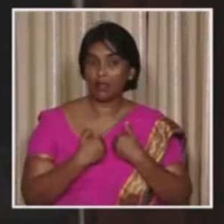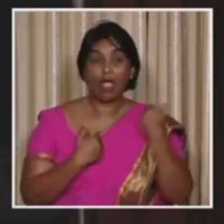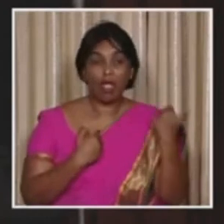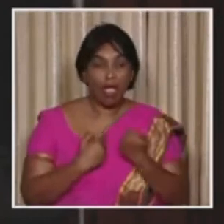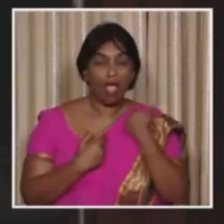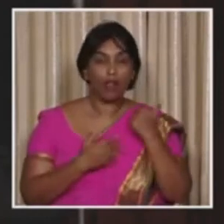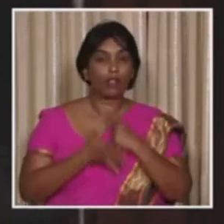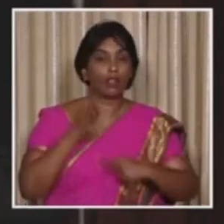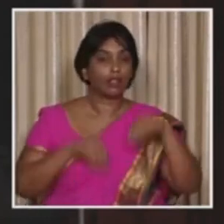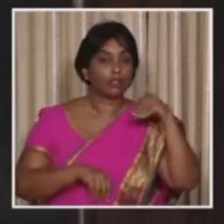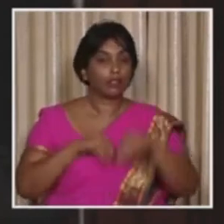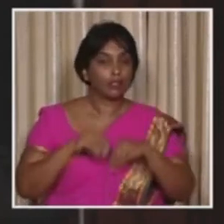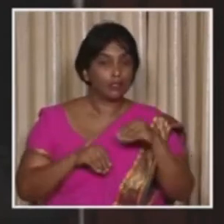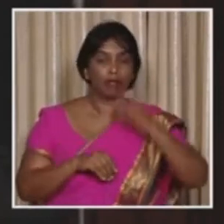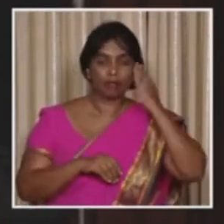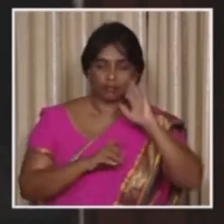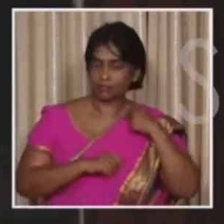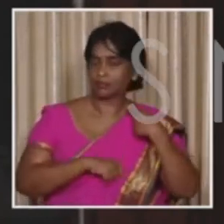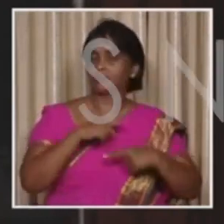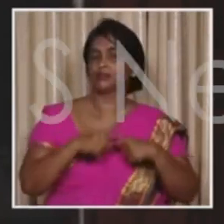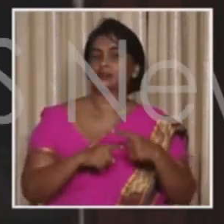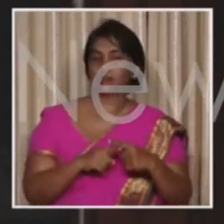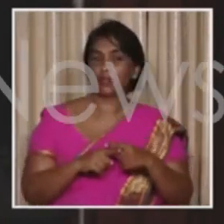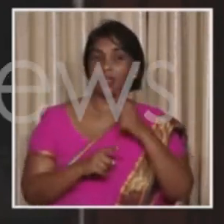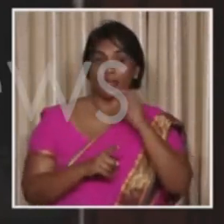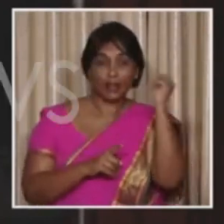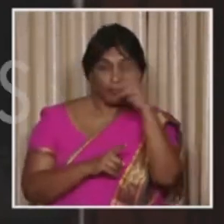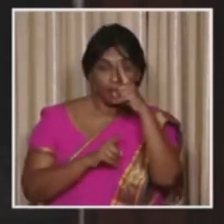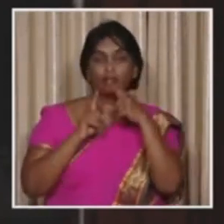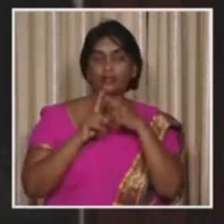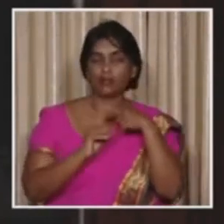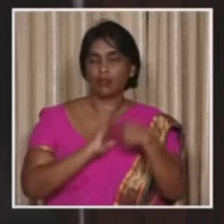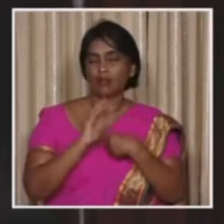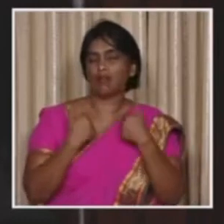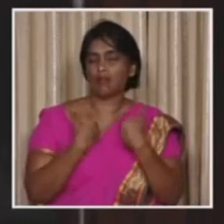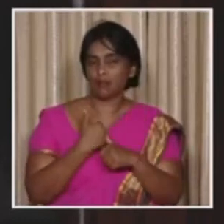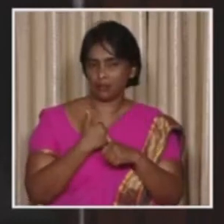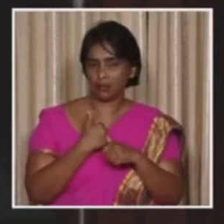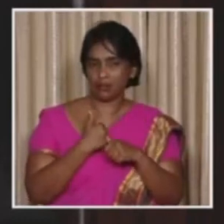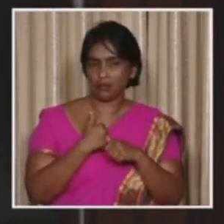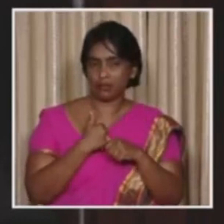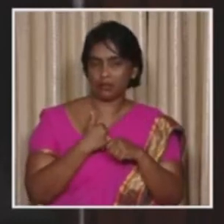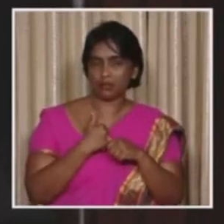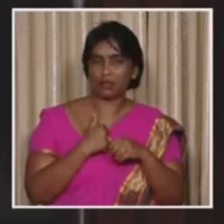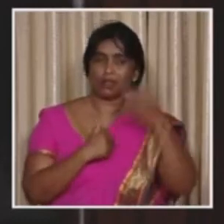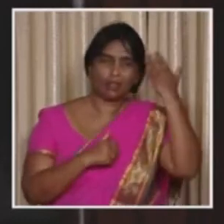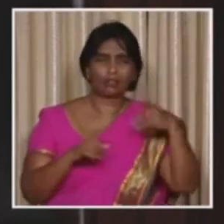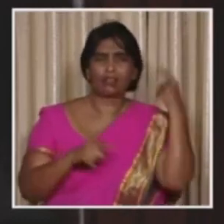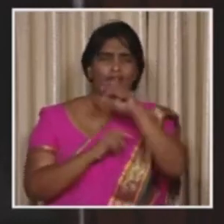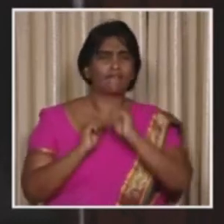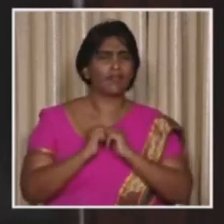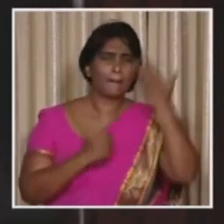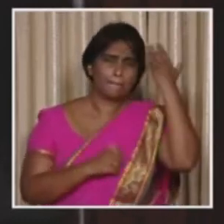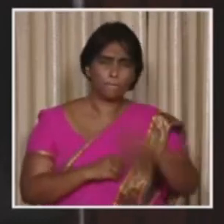අලුත් දේශපාලන සම්ප්‍රදායක් අංක 1ට මේ රට ඇතුලේ ගොඩනගන්න ඕනේ මලගෙදර ගිහිල්ලා වැඩක් නැහැ